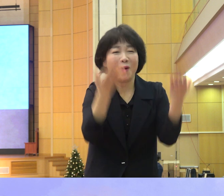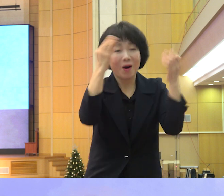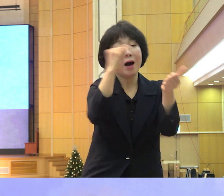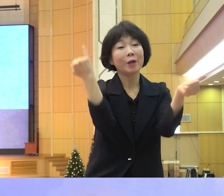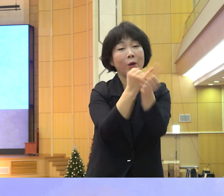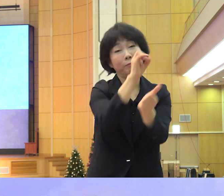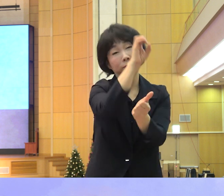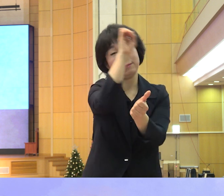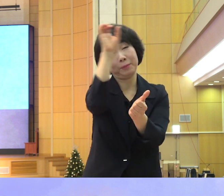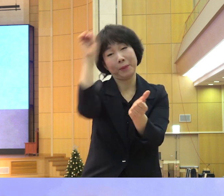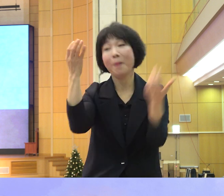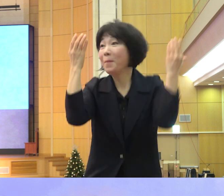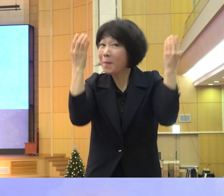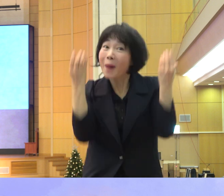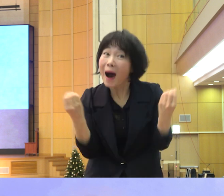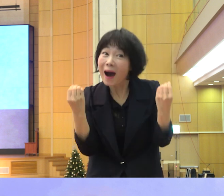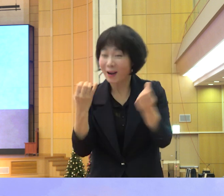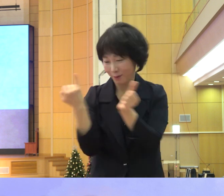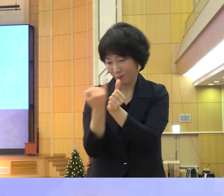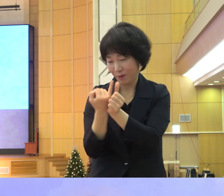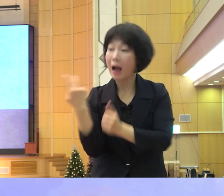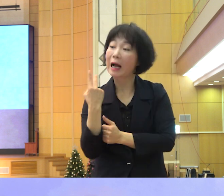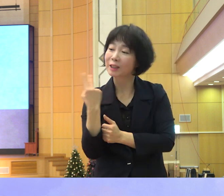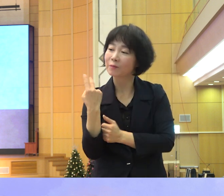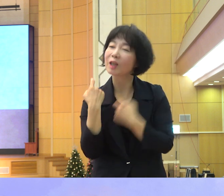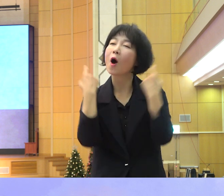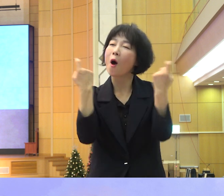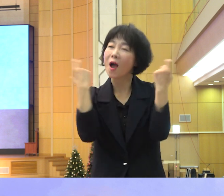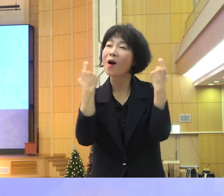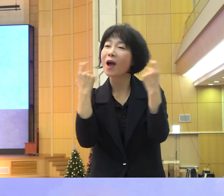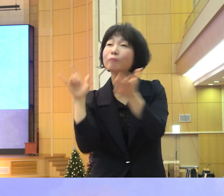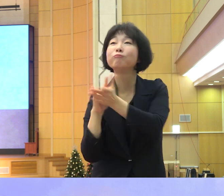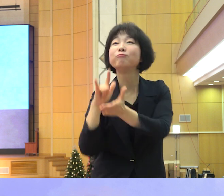마치고 신혼여행을 갔습니다.